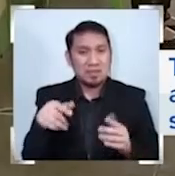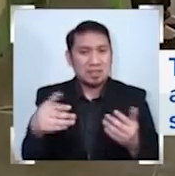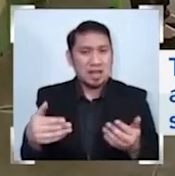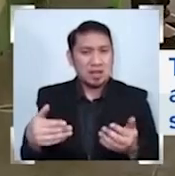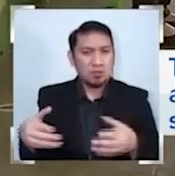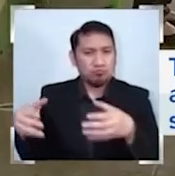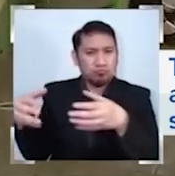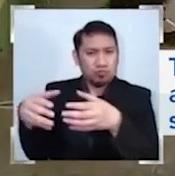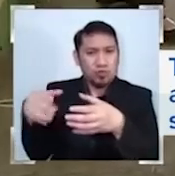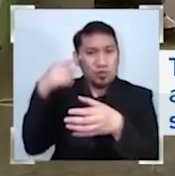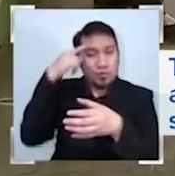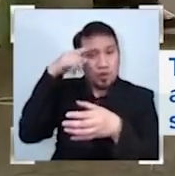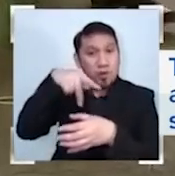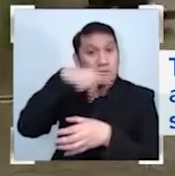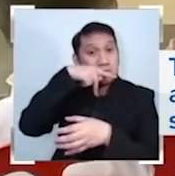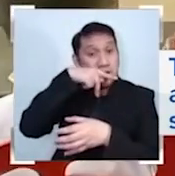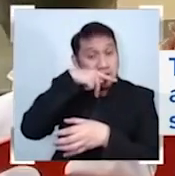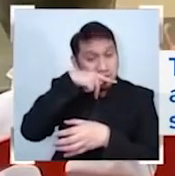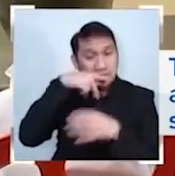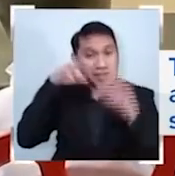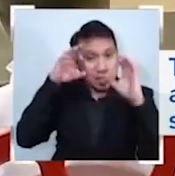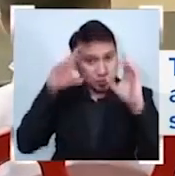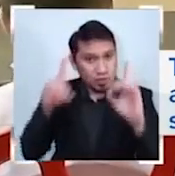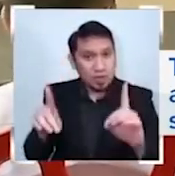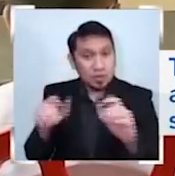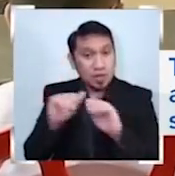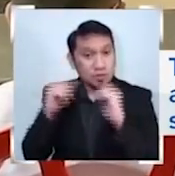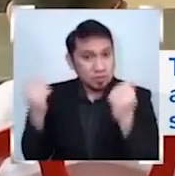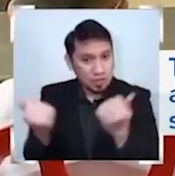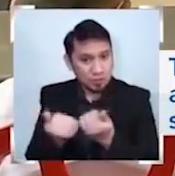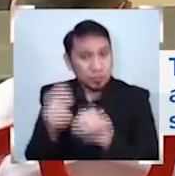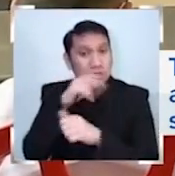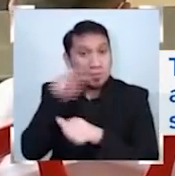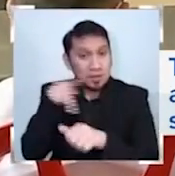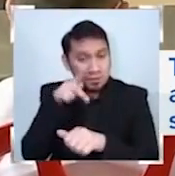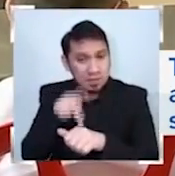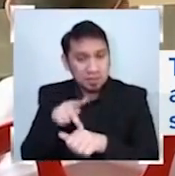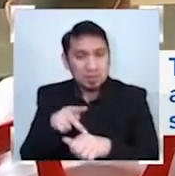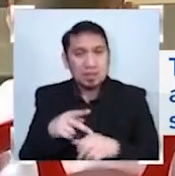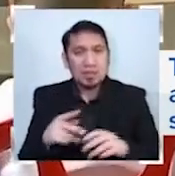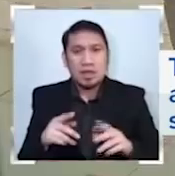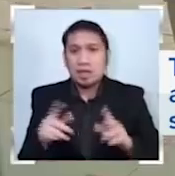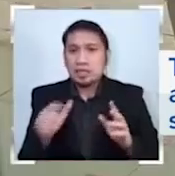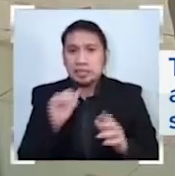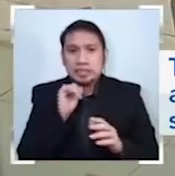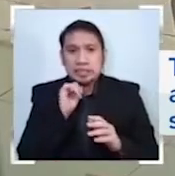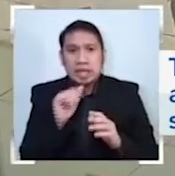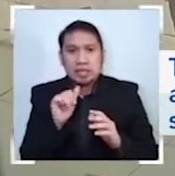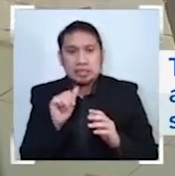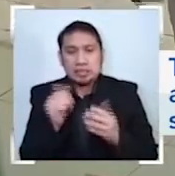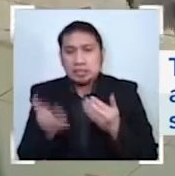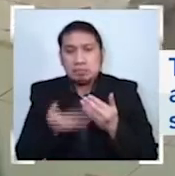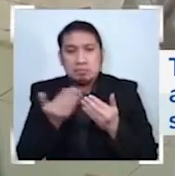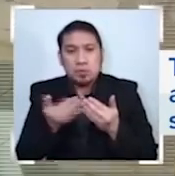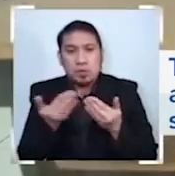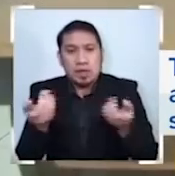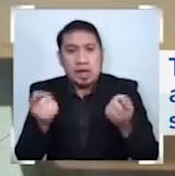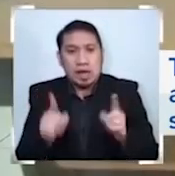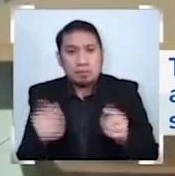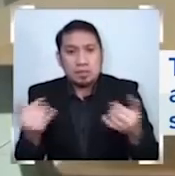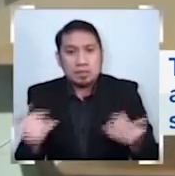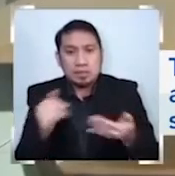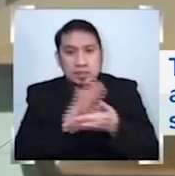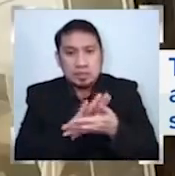Private Educational Associations of the Philippines, di biro ang dagok ng pandemya sa mga paaralan, lalo na sa mga private